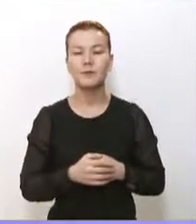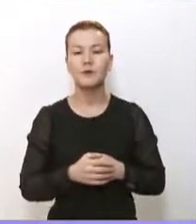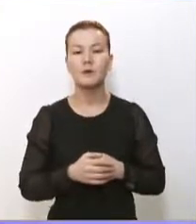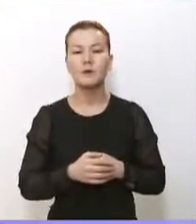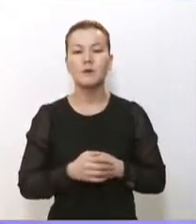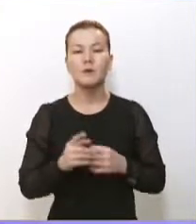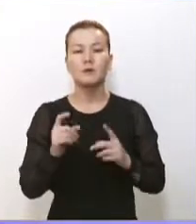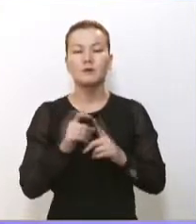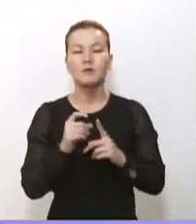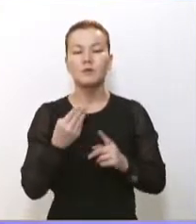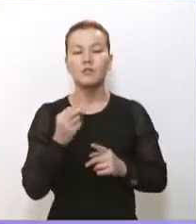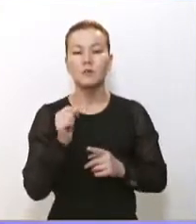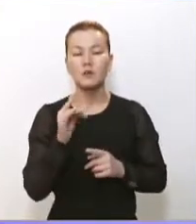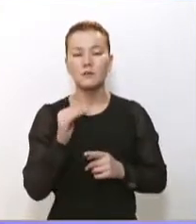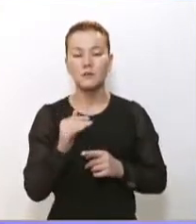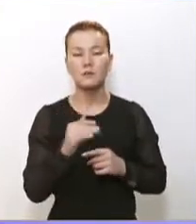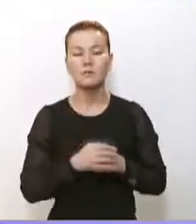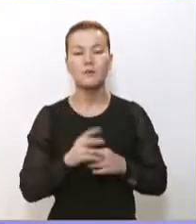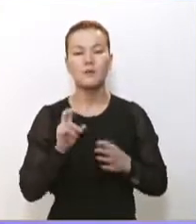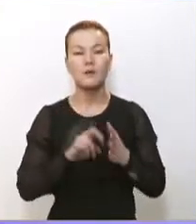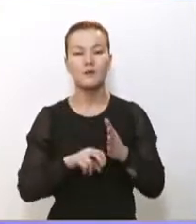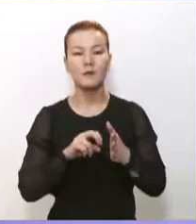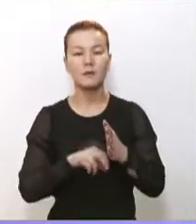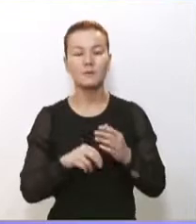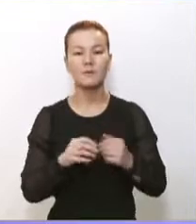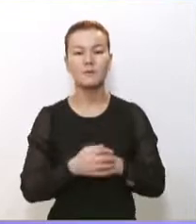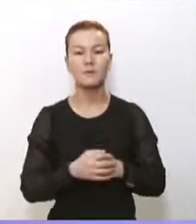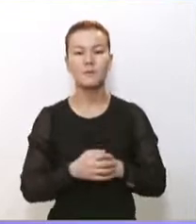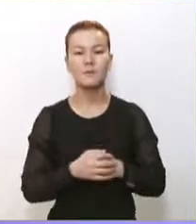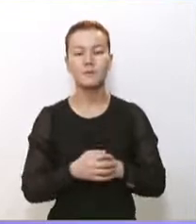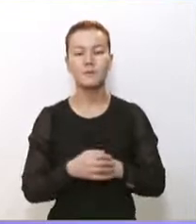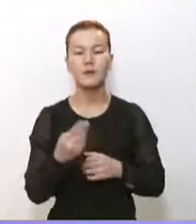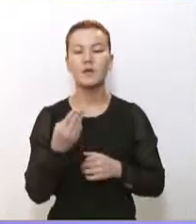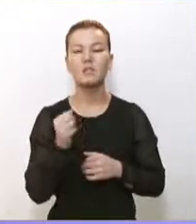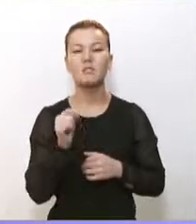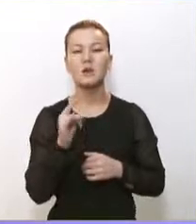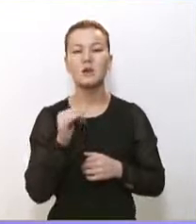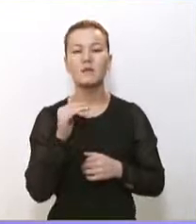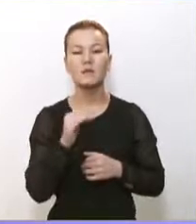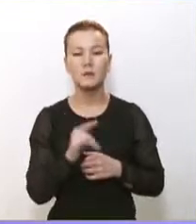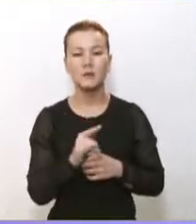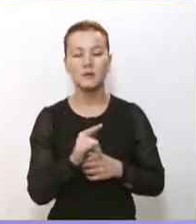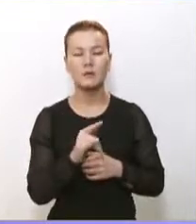Слово «шарф». Проверим. «Шарфы».